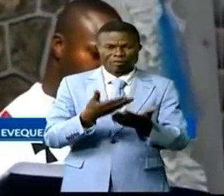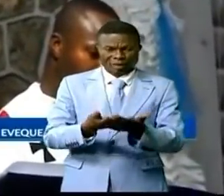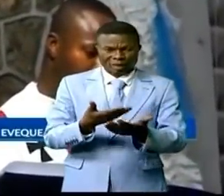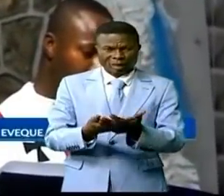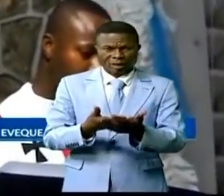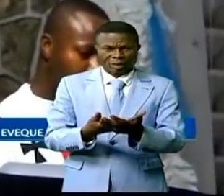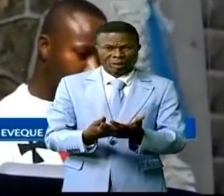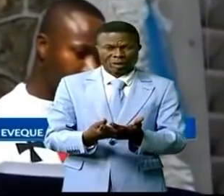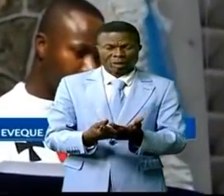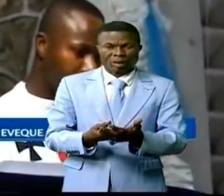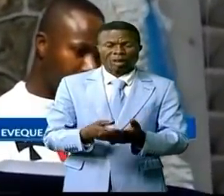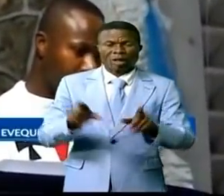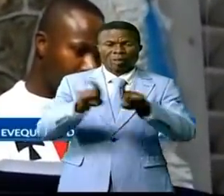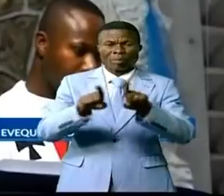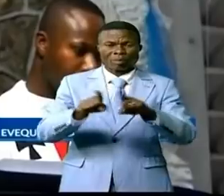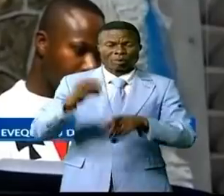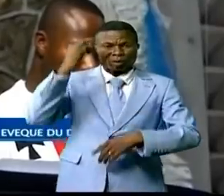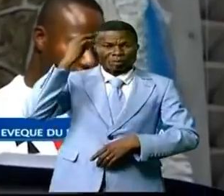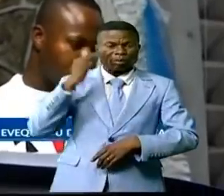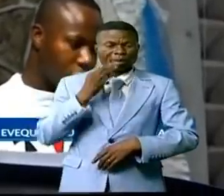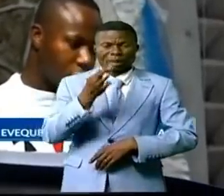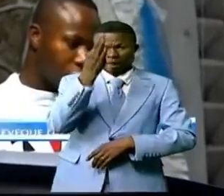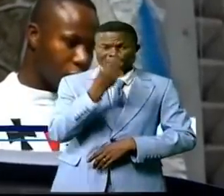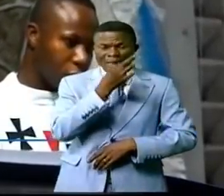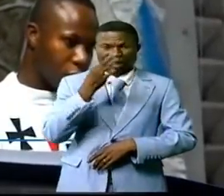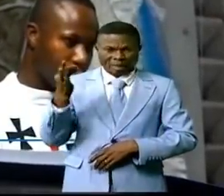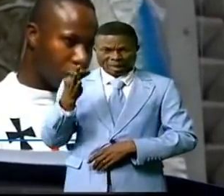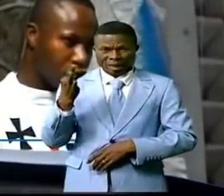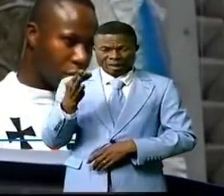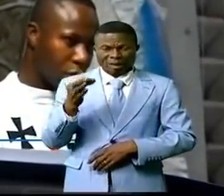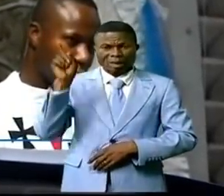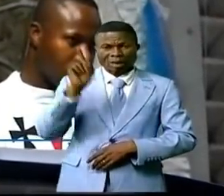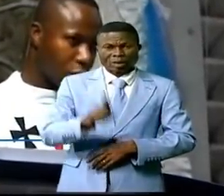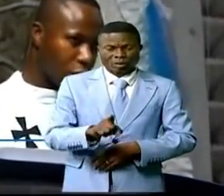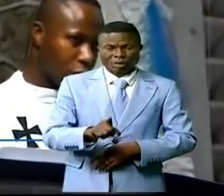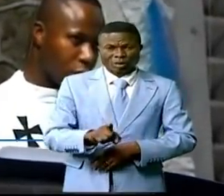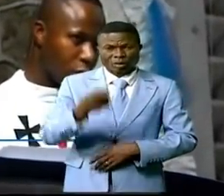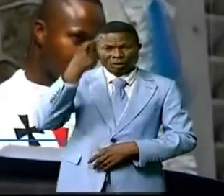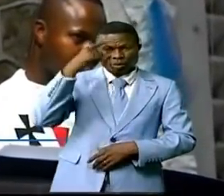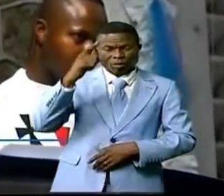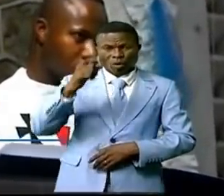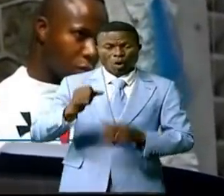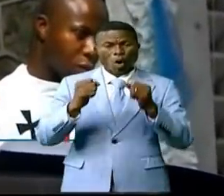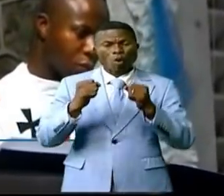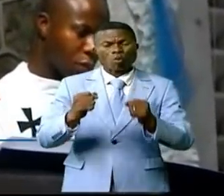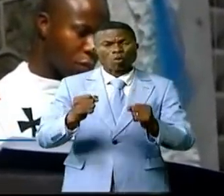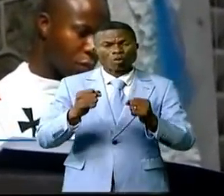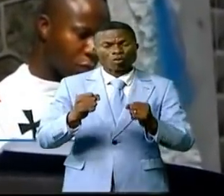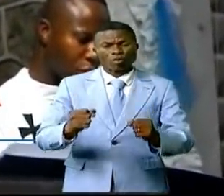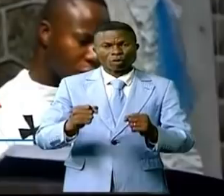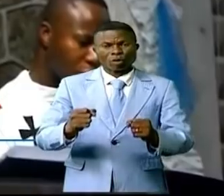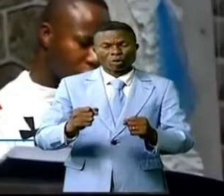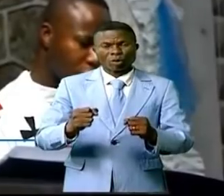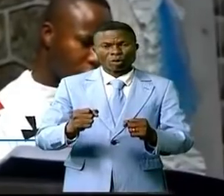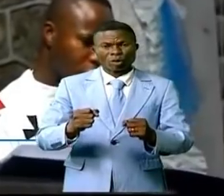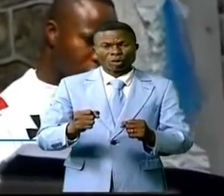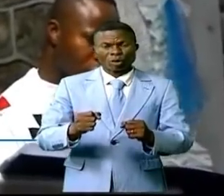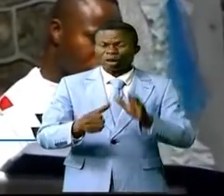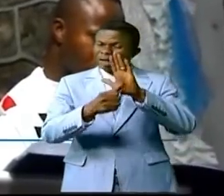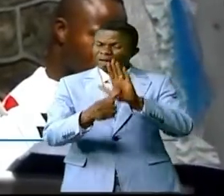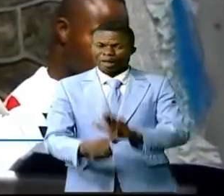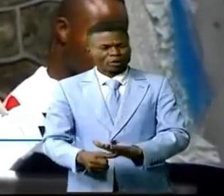exerce comme ministre de l'Eucharistie, il n'y a pas place pour un pouvoir